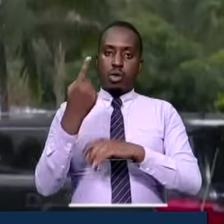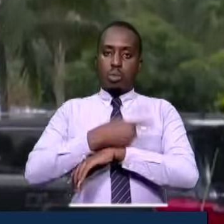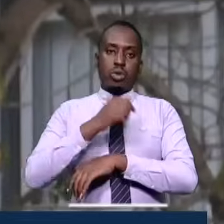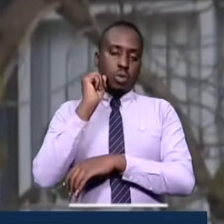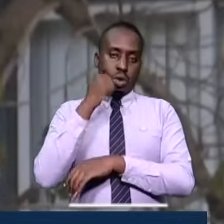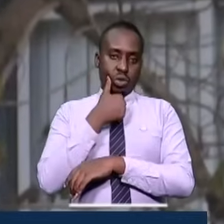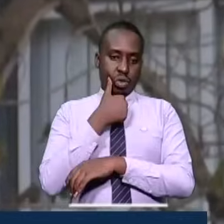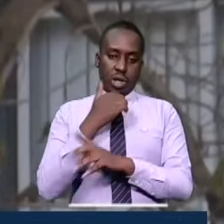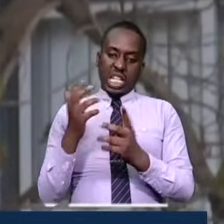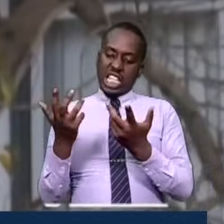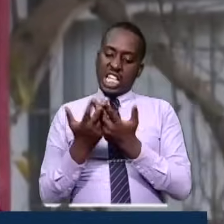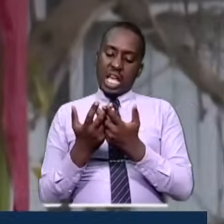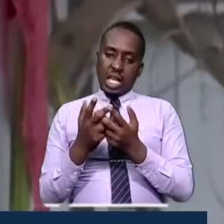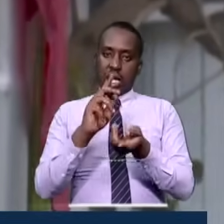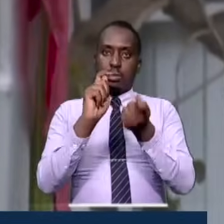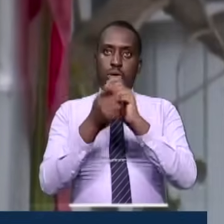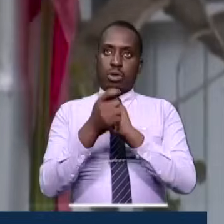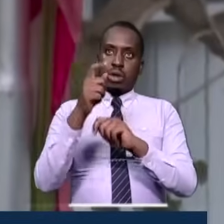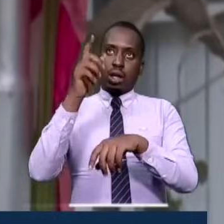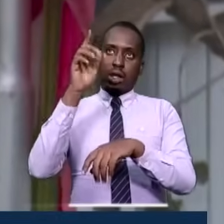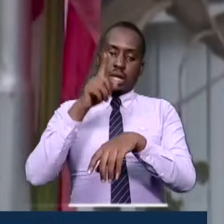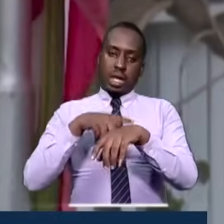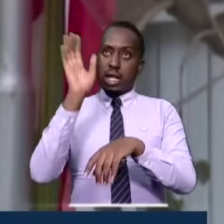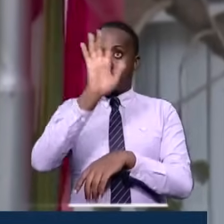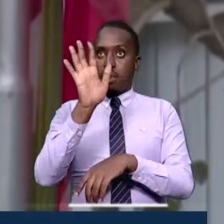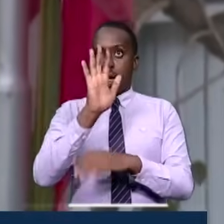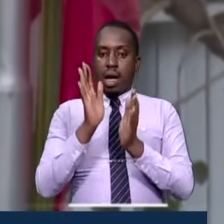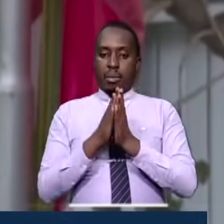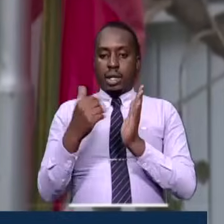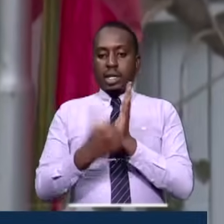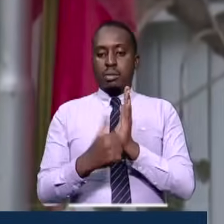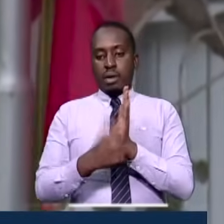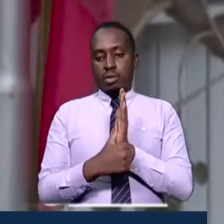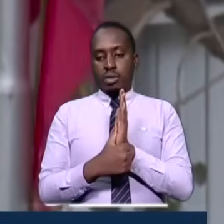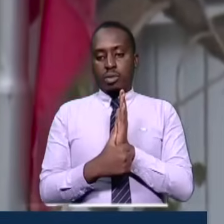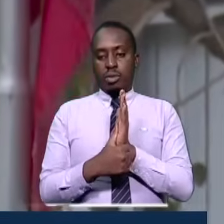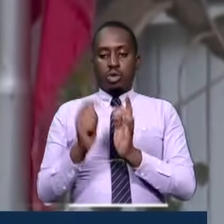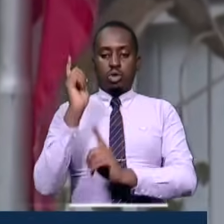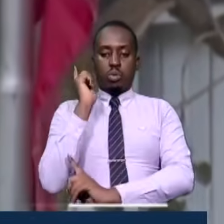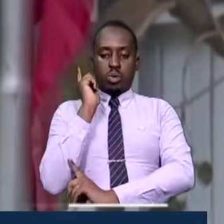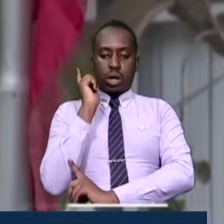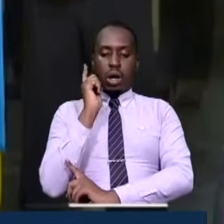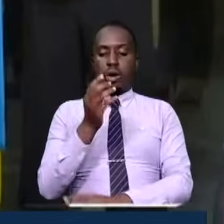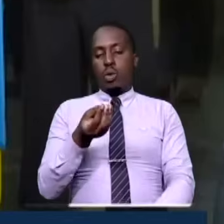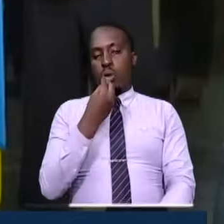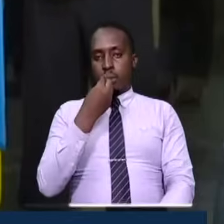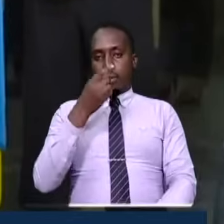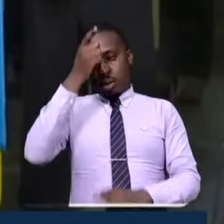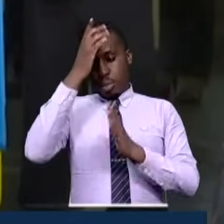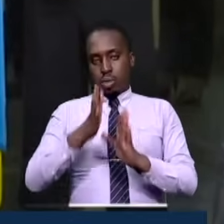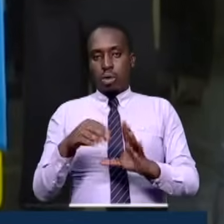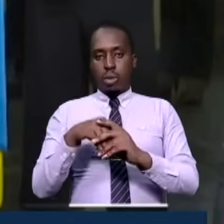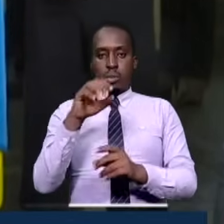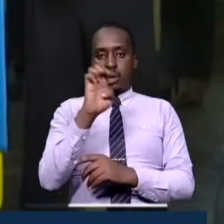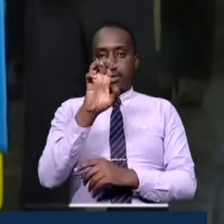w'ejo ni kijyanye n'imihindagurikire y'ibihe ndetse n'ikibazo cy'umutekano w'ibiribwa ku baturage